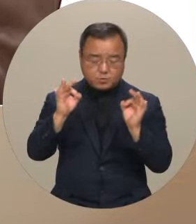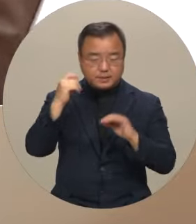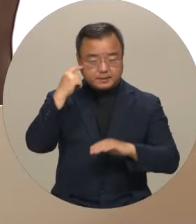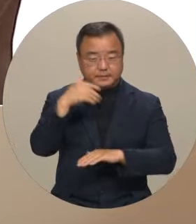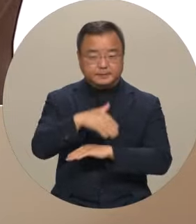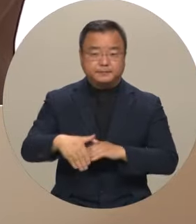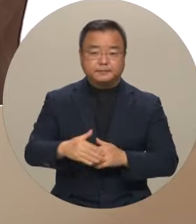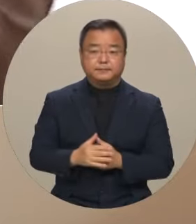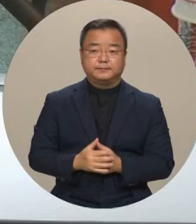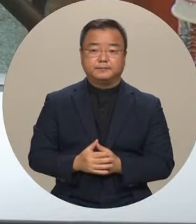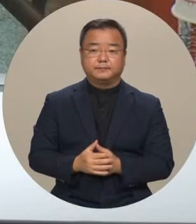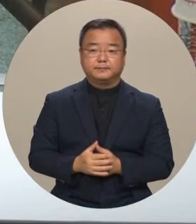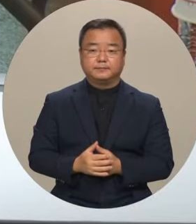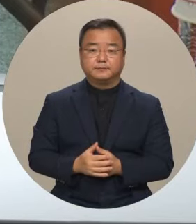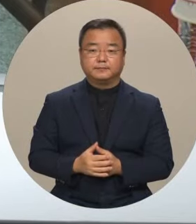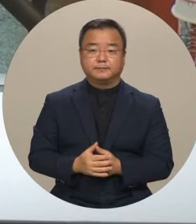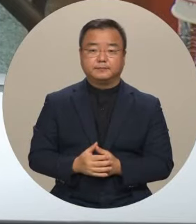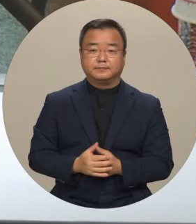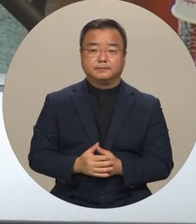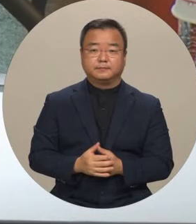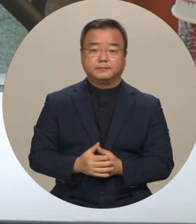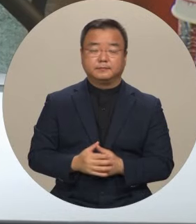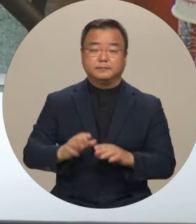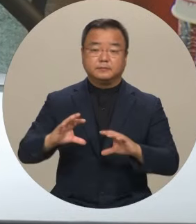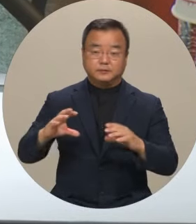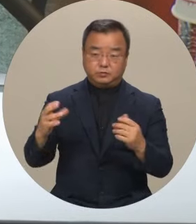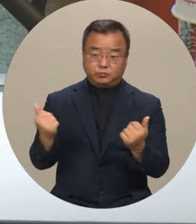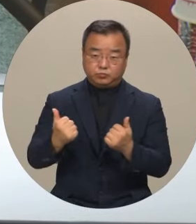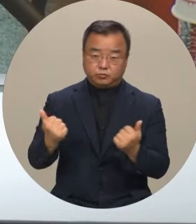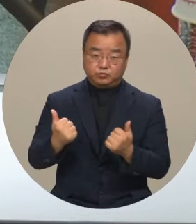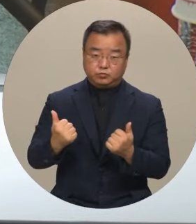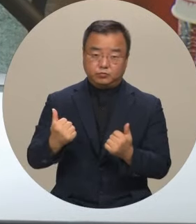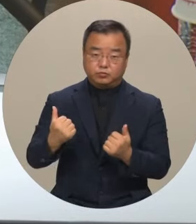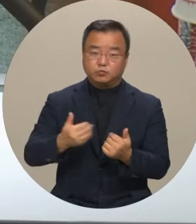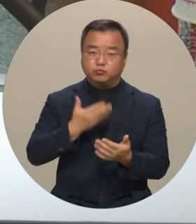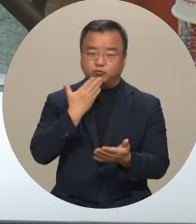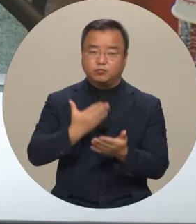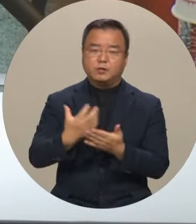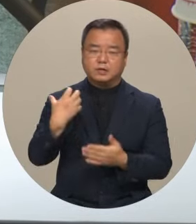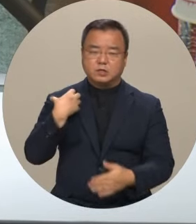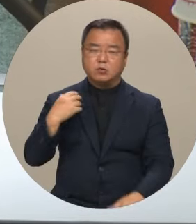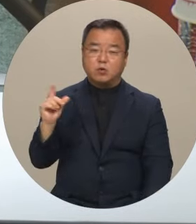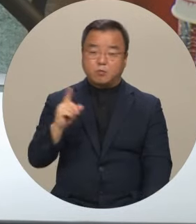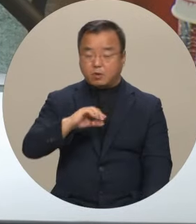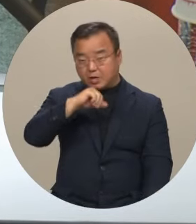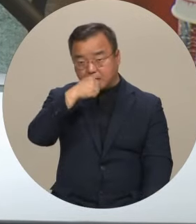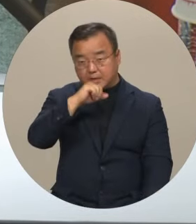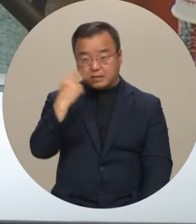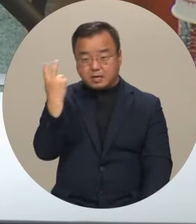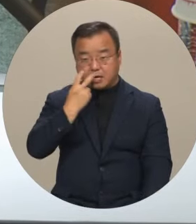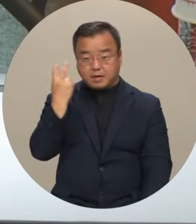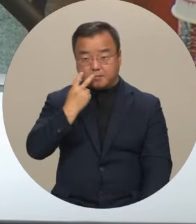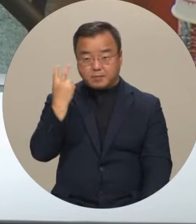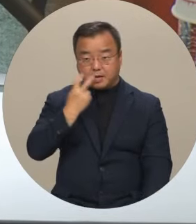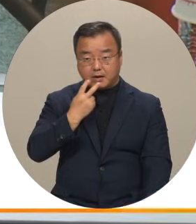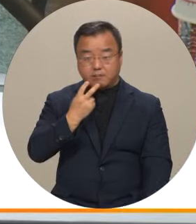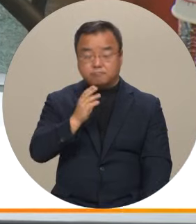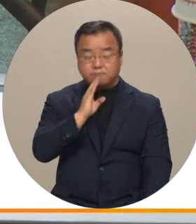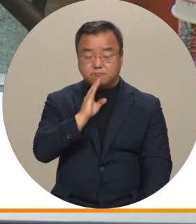합니다네 알겠습니다 자 또 국회 중요한 아주 역할 중 하나가 예산을 또 점검하고 감시하는 역할입니다